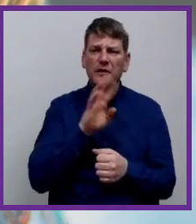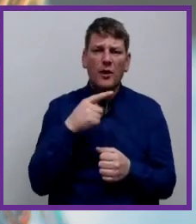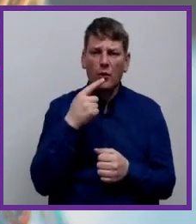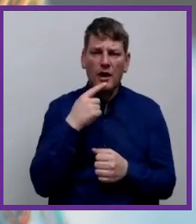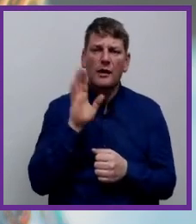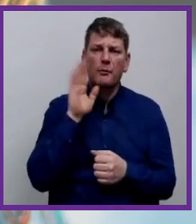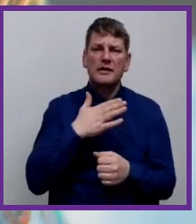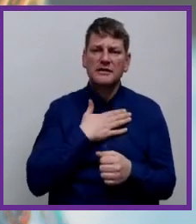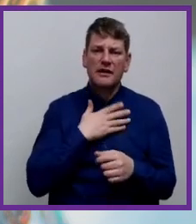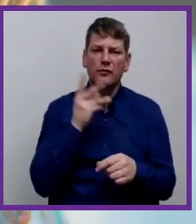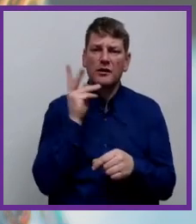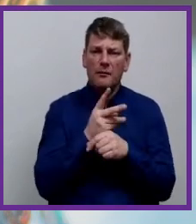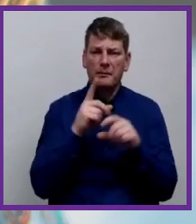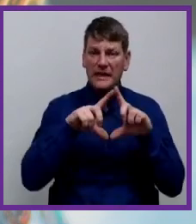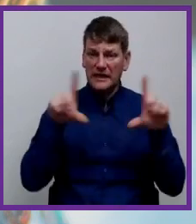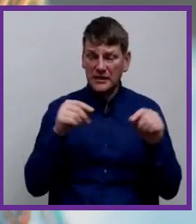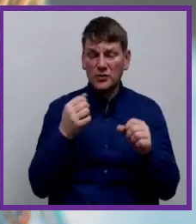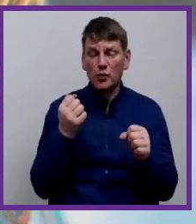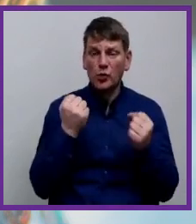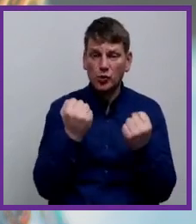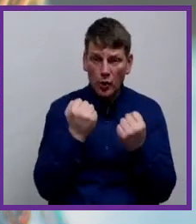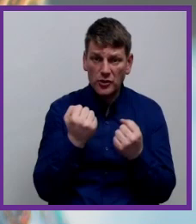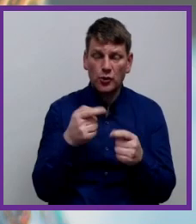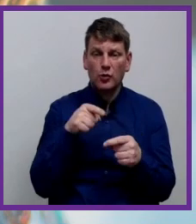savu darbnīcas uzturēšanu un tamlīdzīgi.